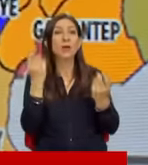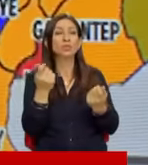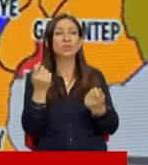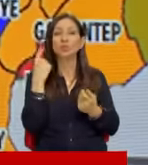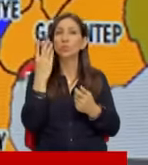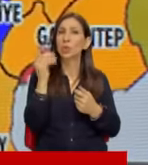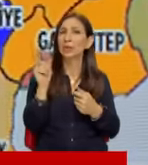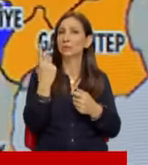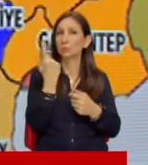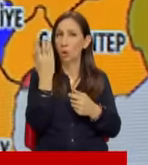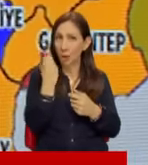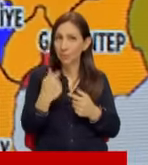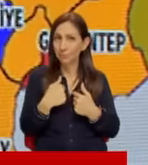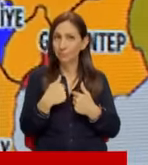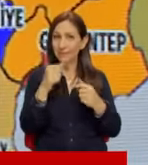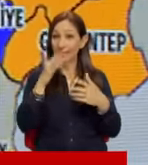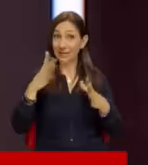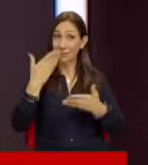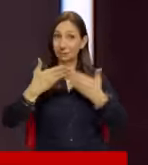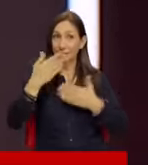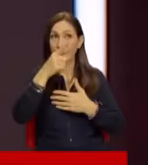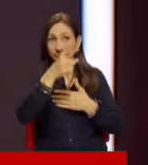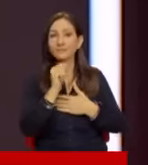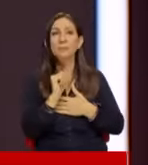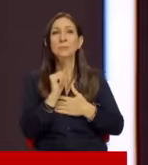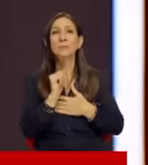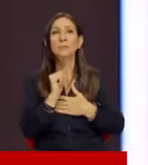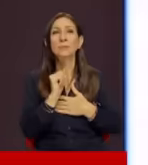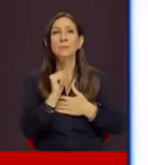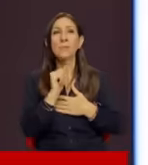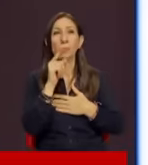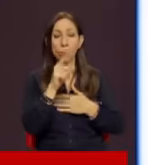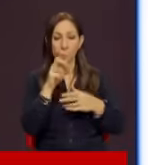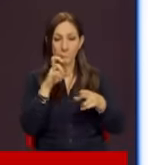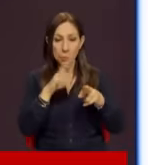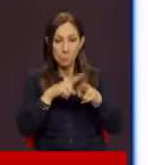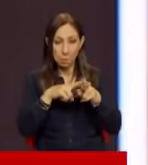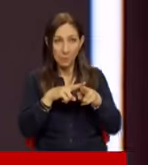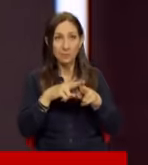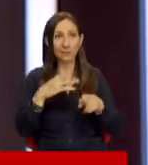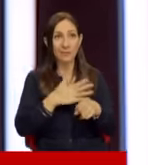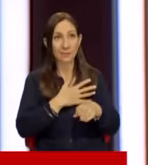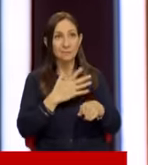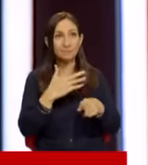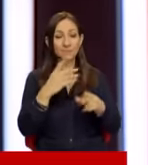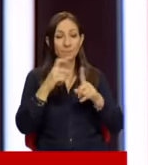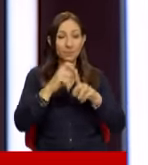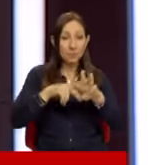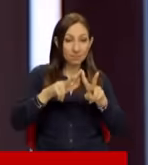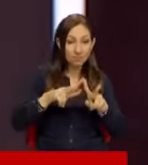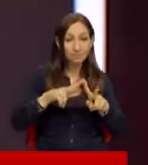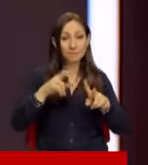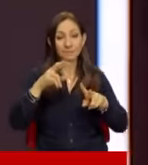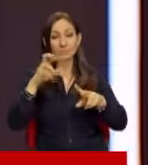çok ilginç bir şey öğrendim. Bu hani PKK, CHP, DEM Parti,